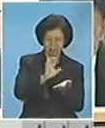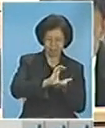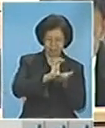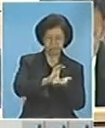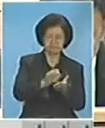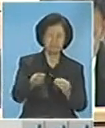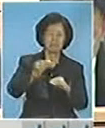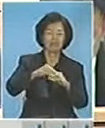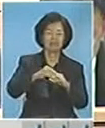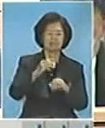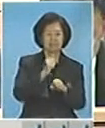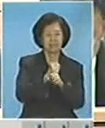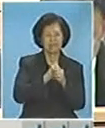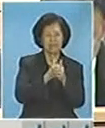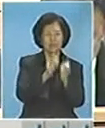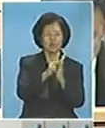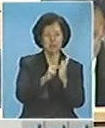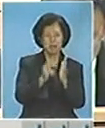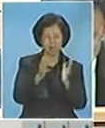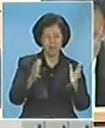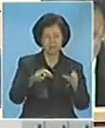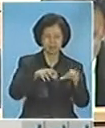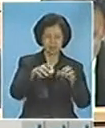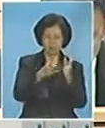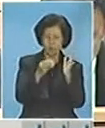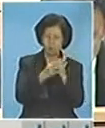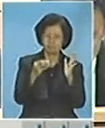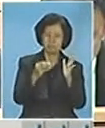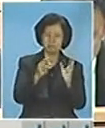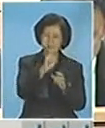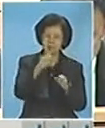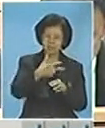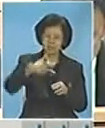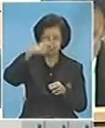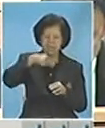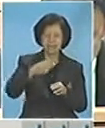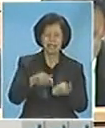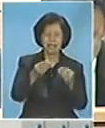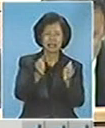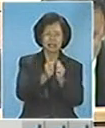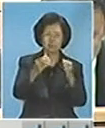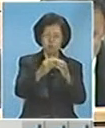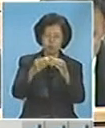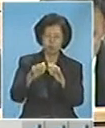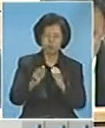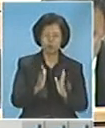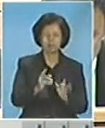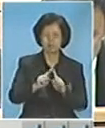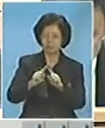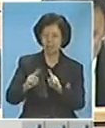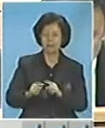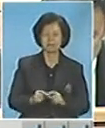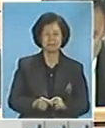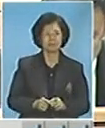าที่ทางกฎหมายมากขึ้นและจะได้จัดการอบรมการใช้ภาษาไทยให้กับกลุ่มบุคคลต่างๆอย่างกว้างขวาง